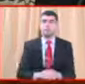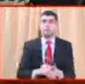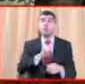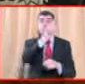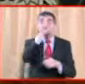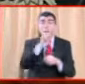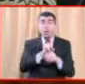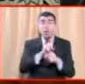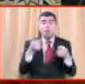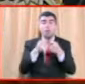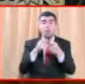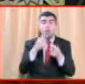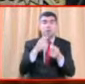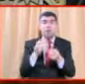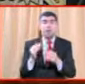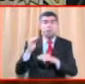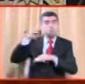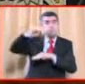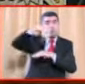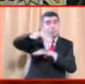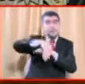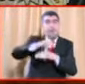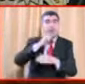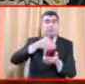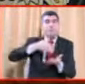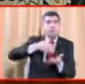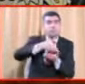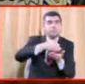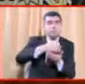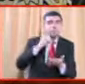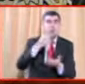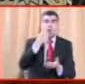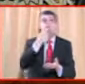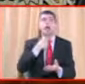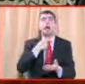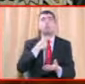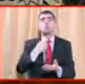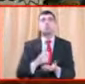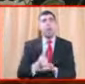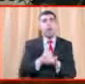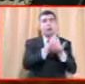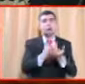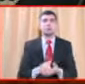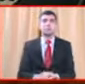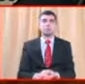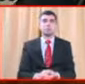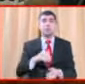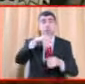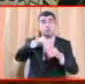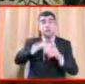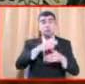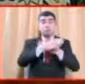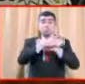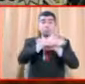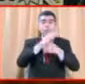تعويض متضرري فيضانات إقليم دريوش للسيدات والسادة النواب محترمين فريق التجمع الوطني الأحرار. يتفضل أحد السادة